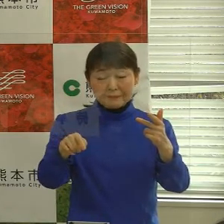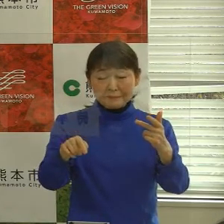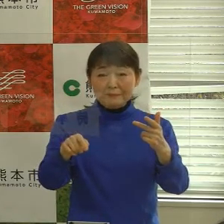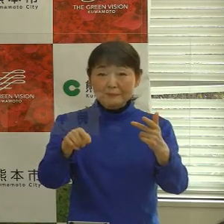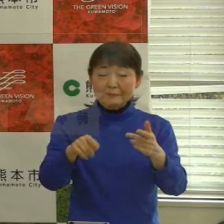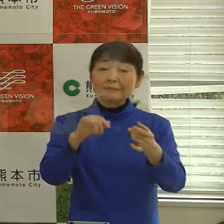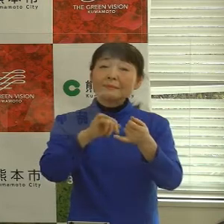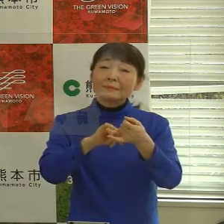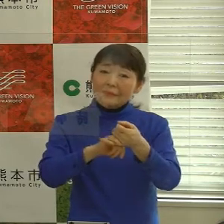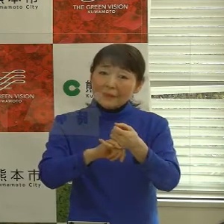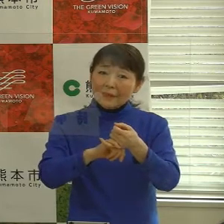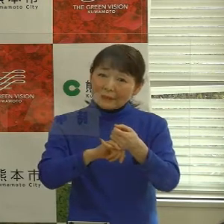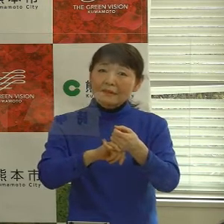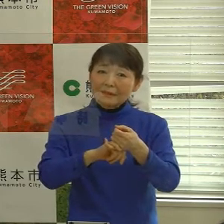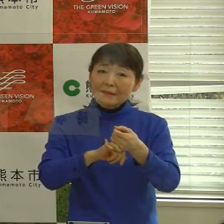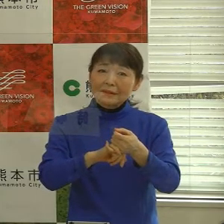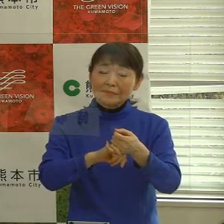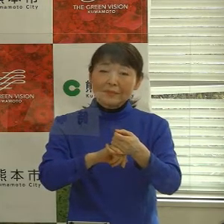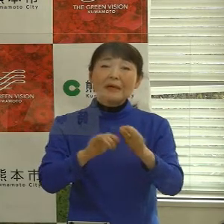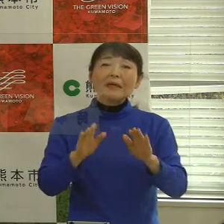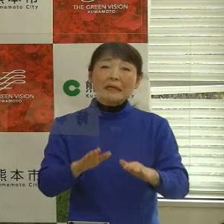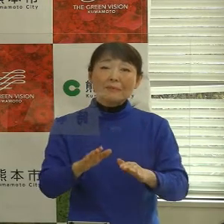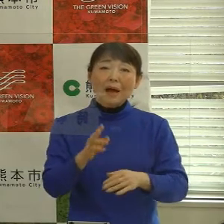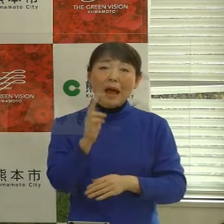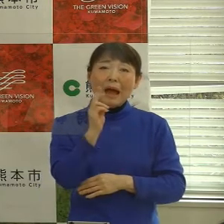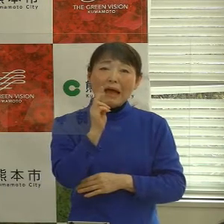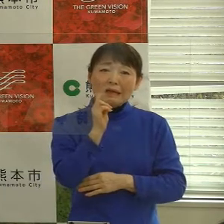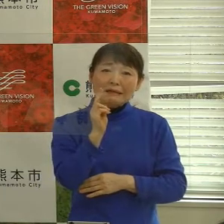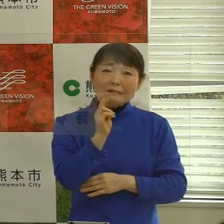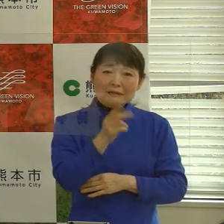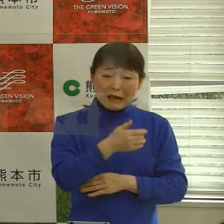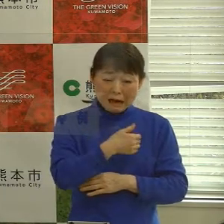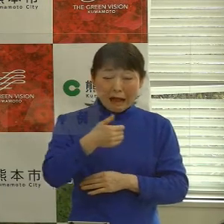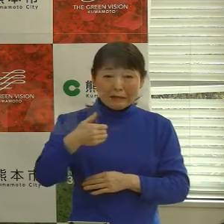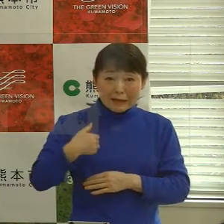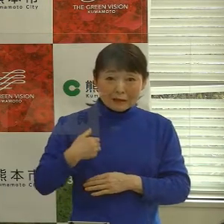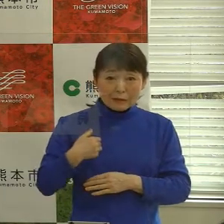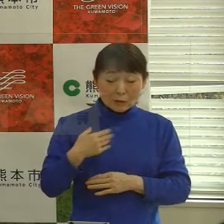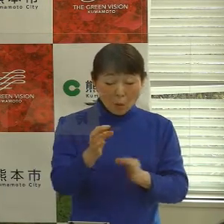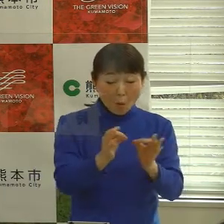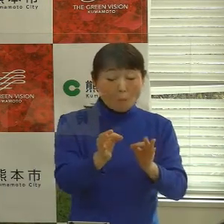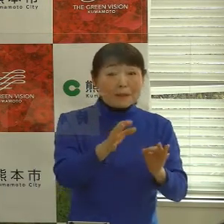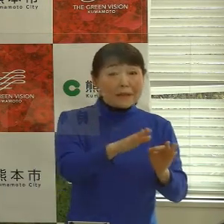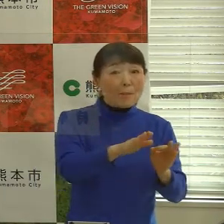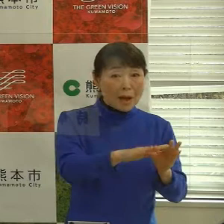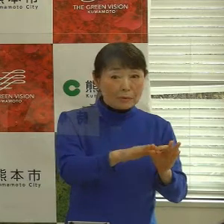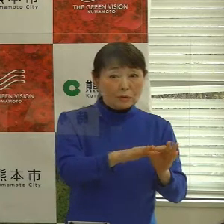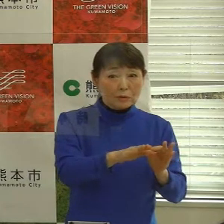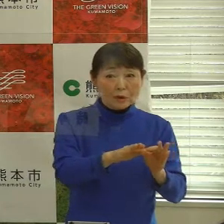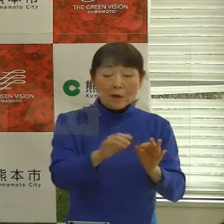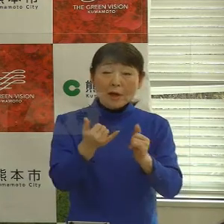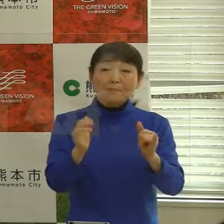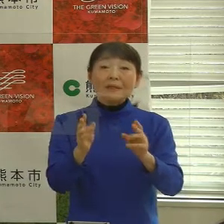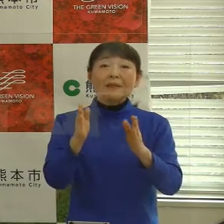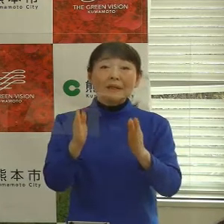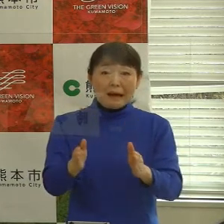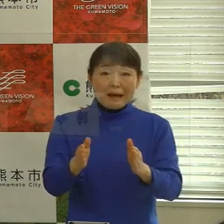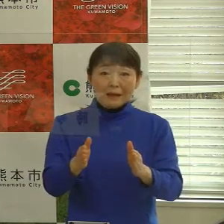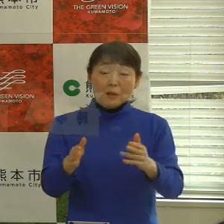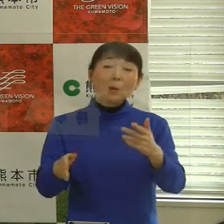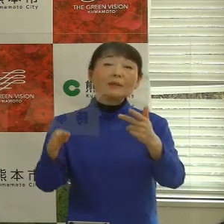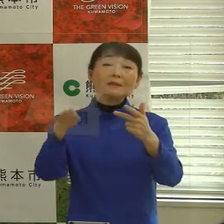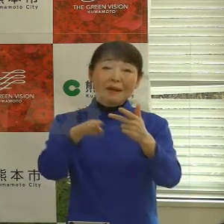ぜひ今いろんな喫煙可能なお店とかいろんなところありますけれども、民間の施設等でですね、ぜ